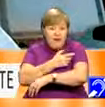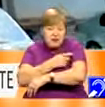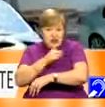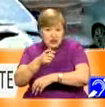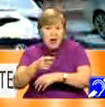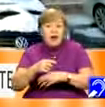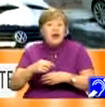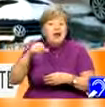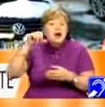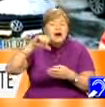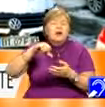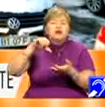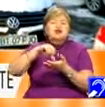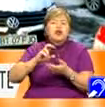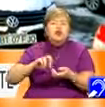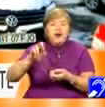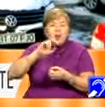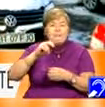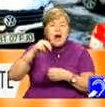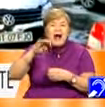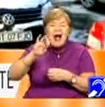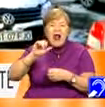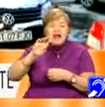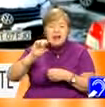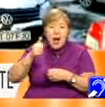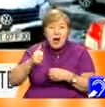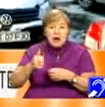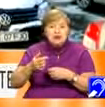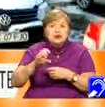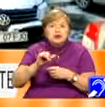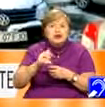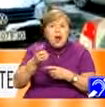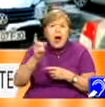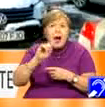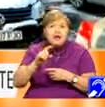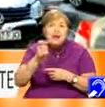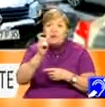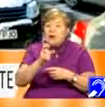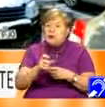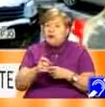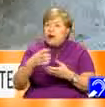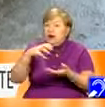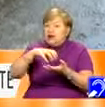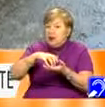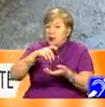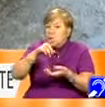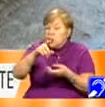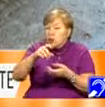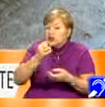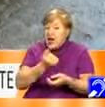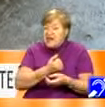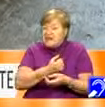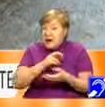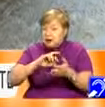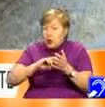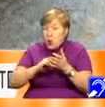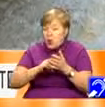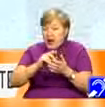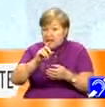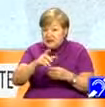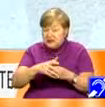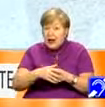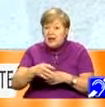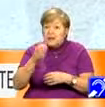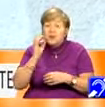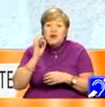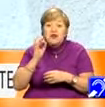la sanatoriul balnear din Mangalia, dar și ceilalți inculpați ar fi constituit un grup infracțional organizat, specializat